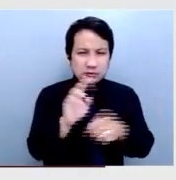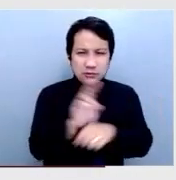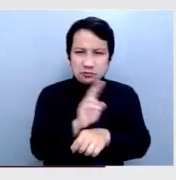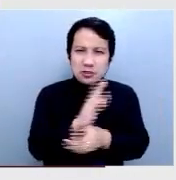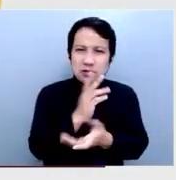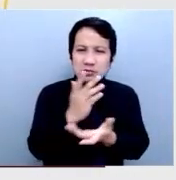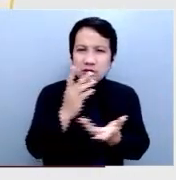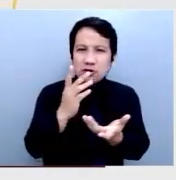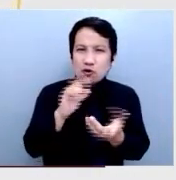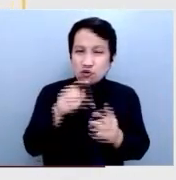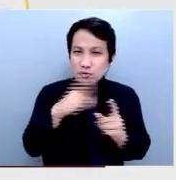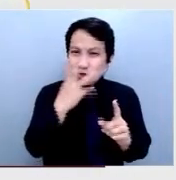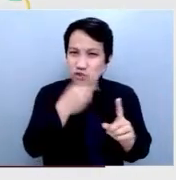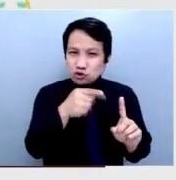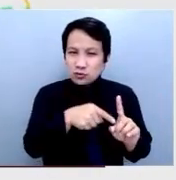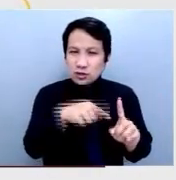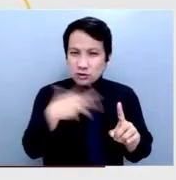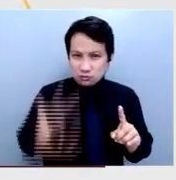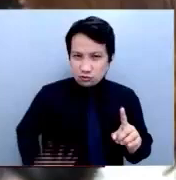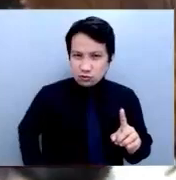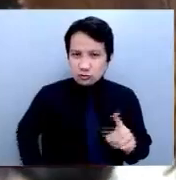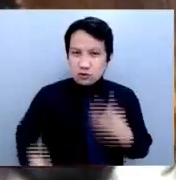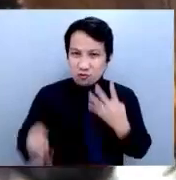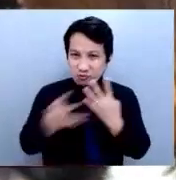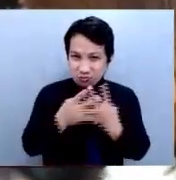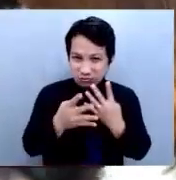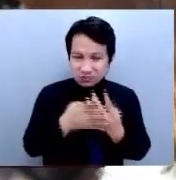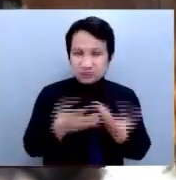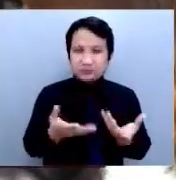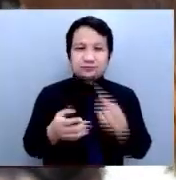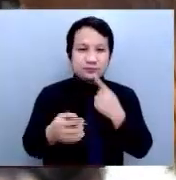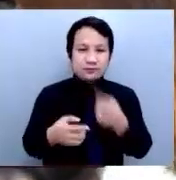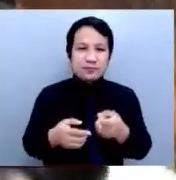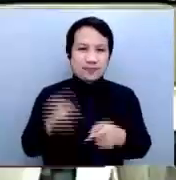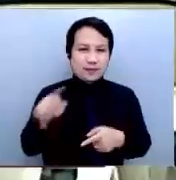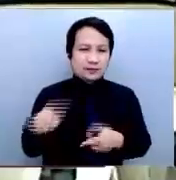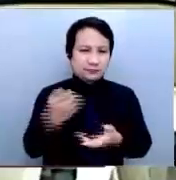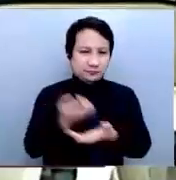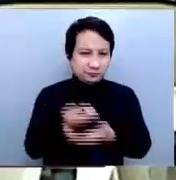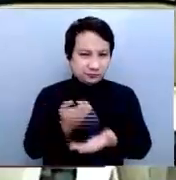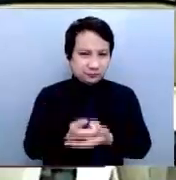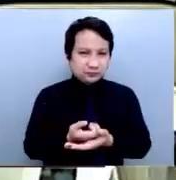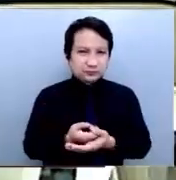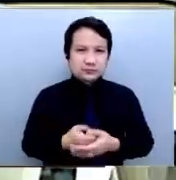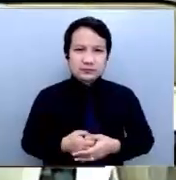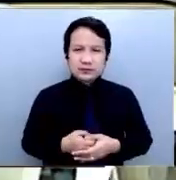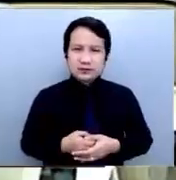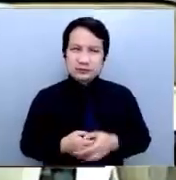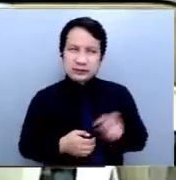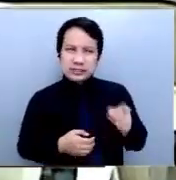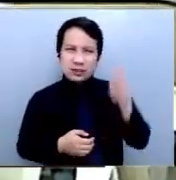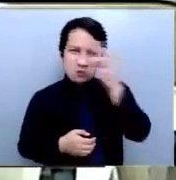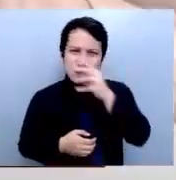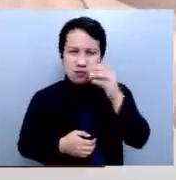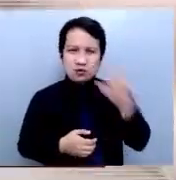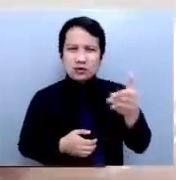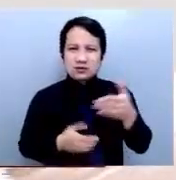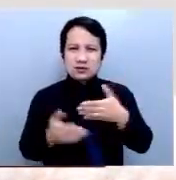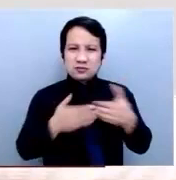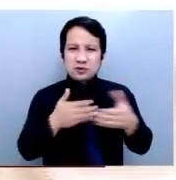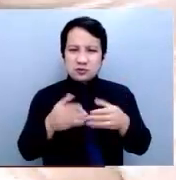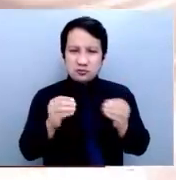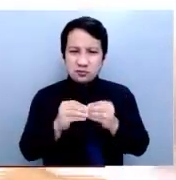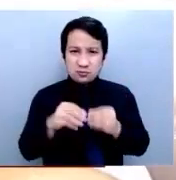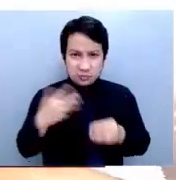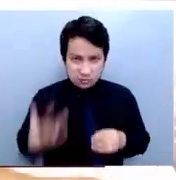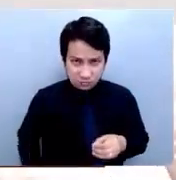ba ang mga sangkot sa katiwalian. Ayon naman sa isang ekonomista, nakakabahala raw na mas talamak ang korupsyon ngayon